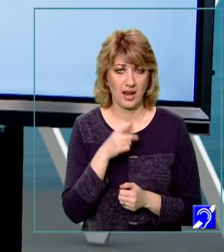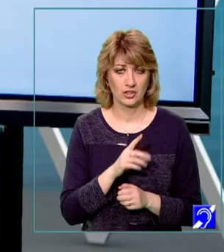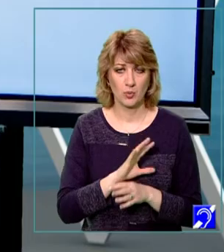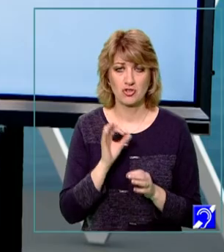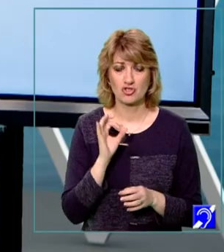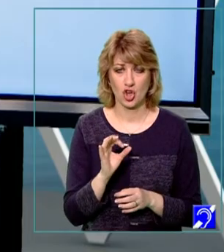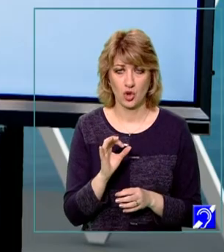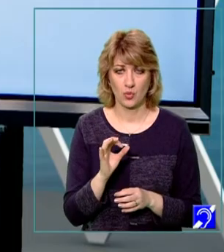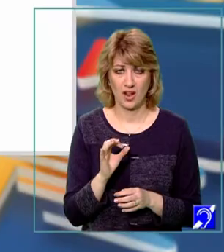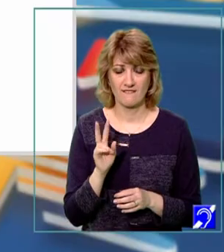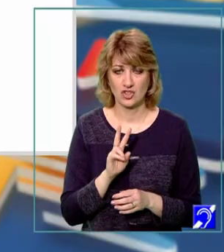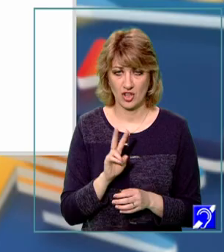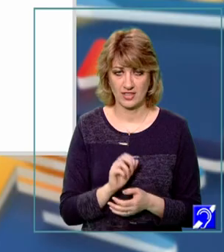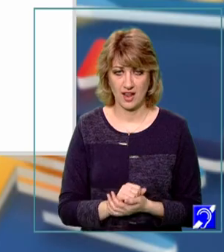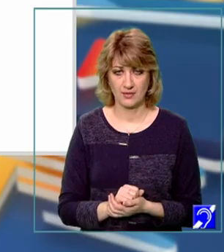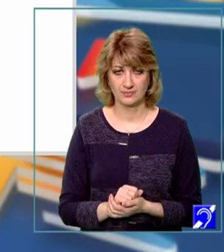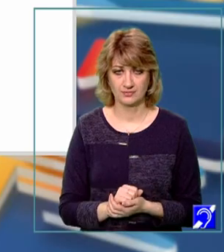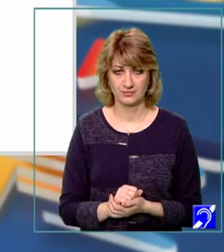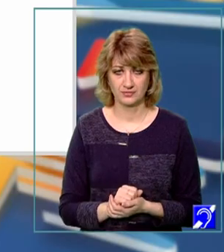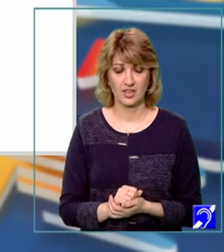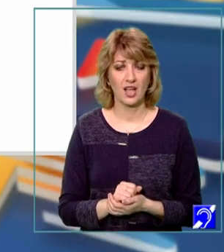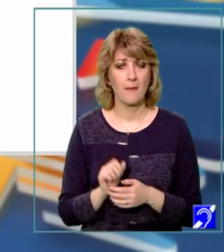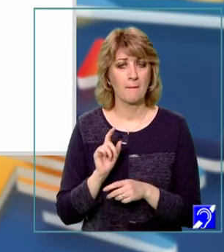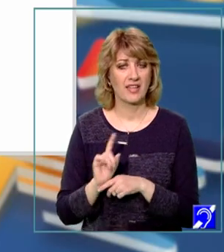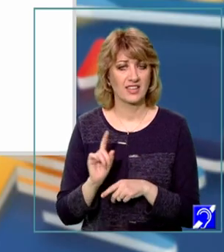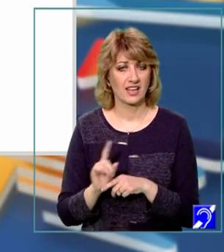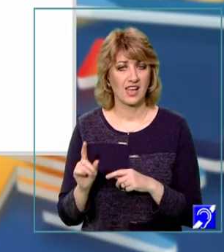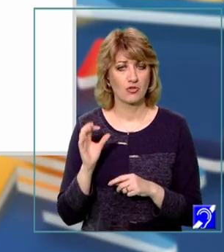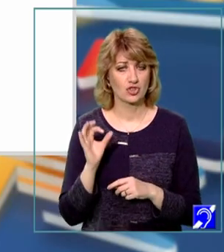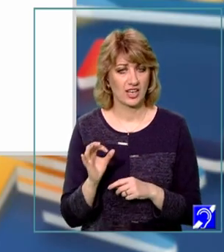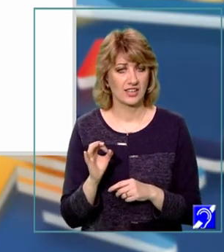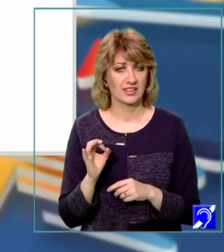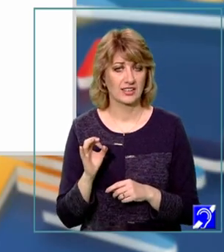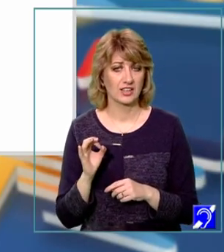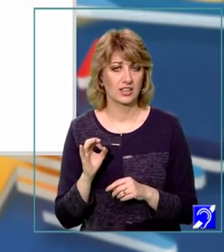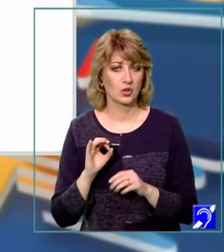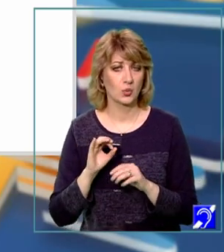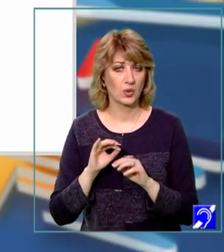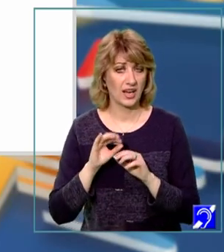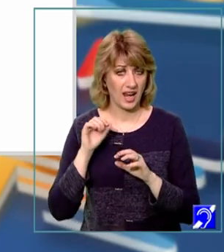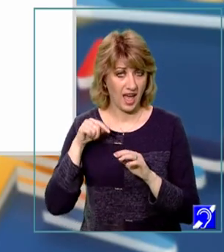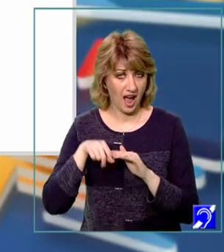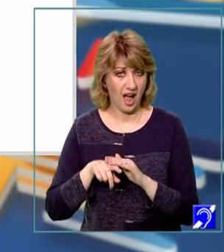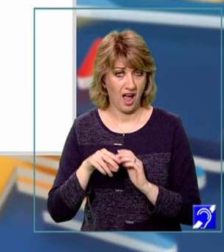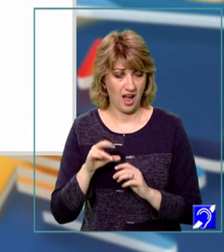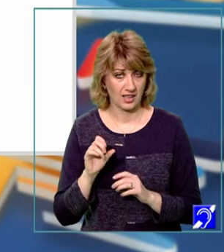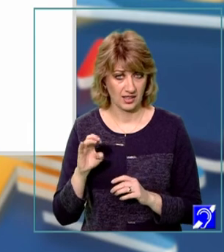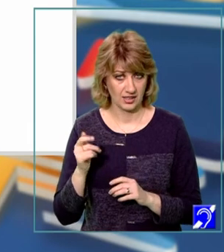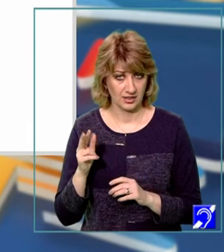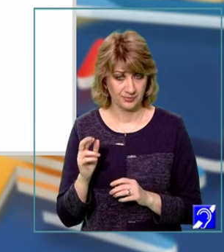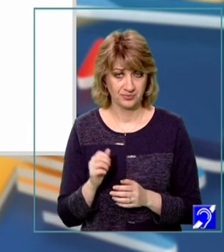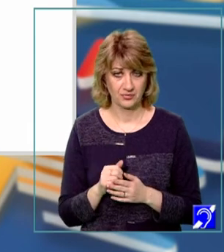celula vegetală. Materialul genetic nuclear, despre care vom discuta în continuare, reținem